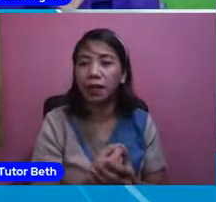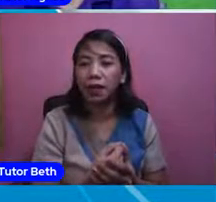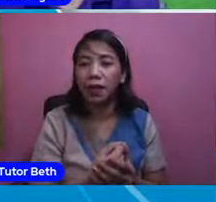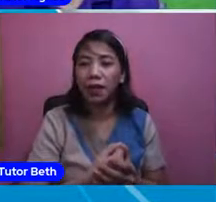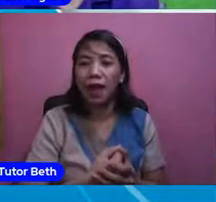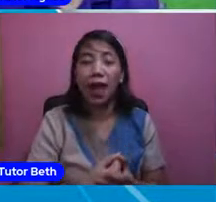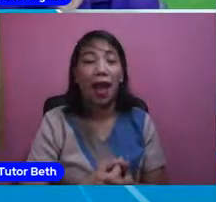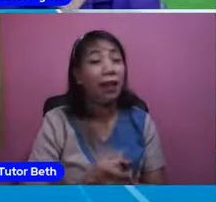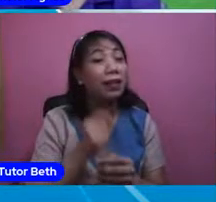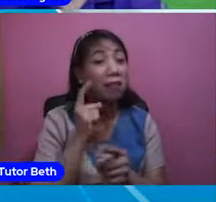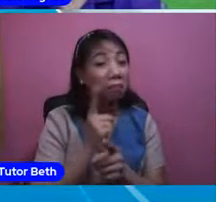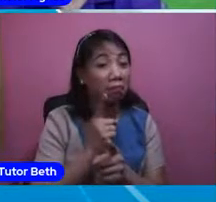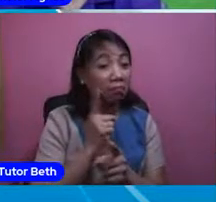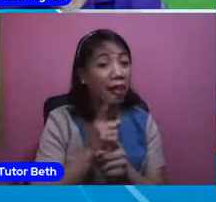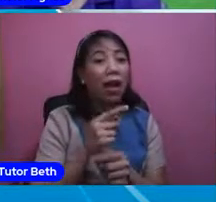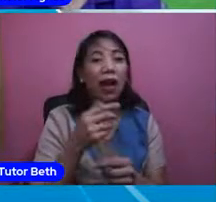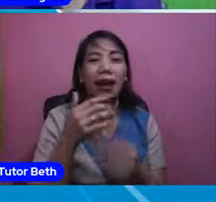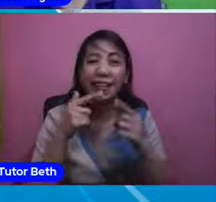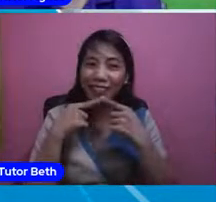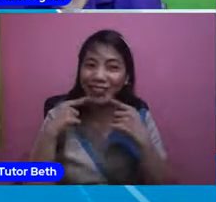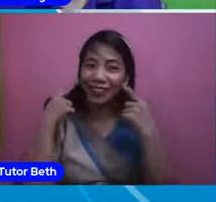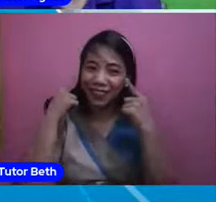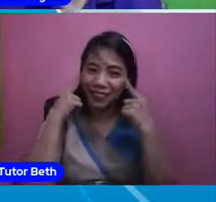Si Ma'am Nelly, masayang muka.